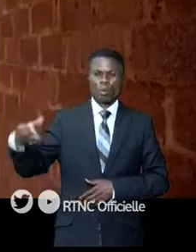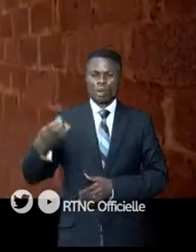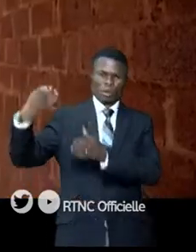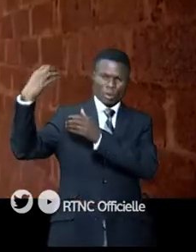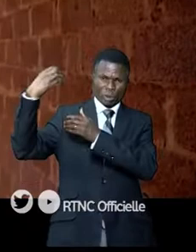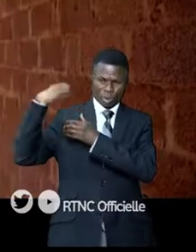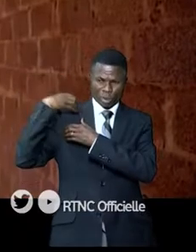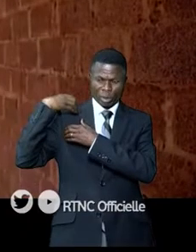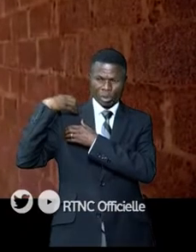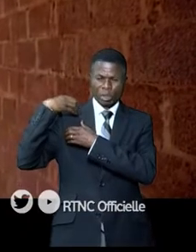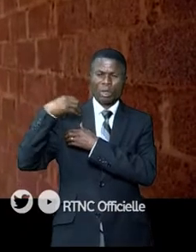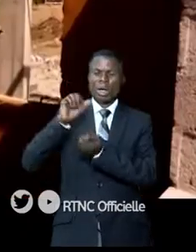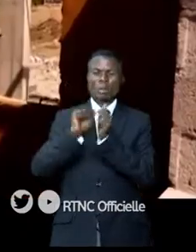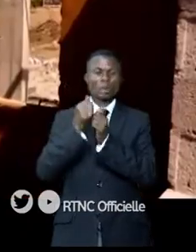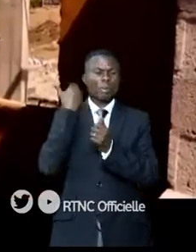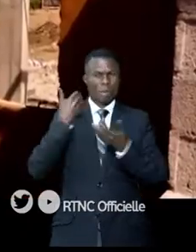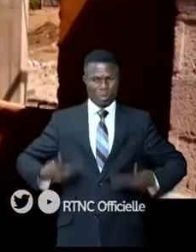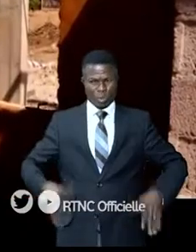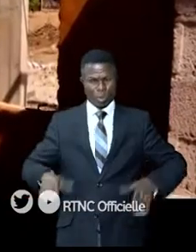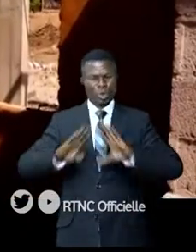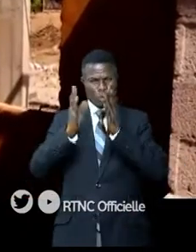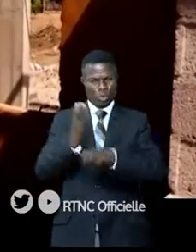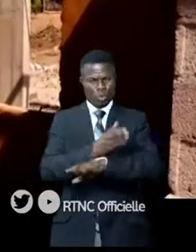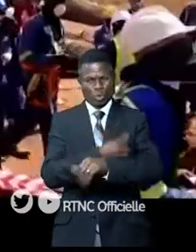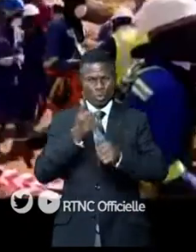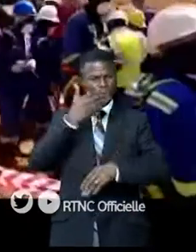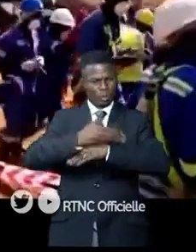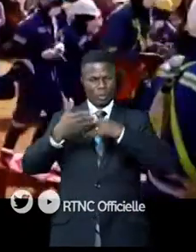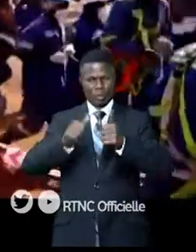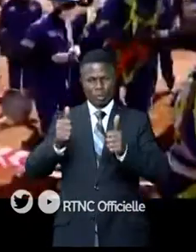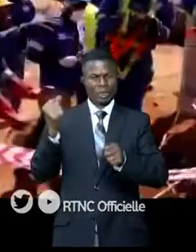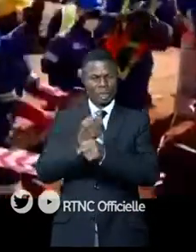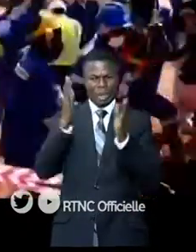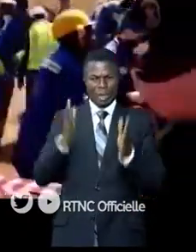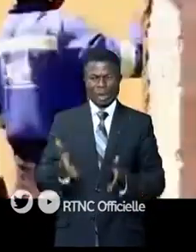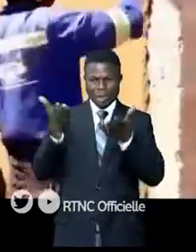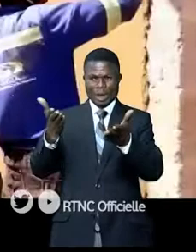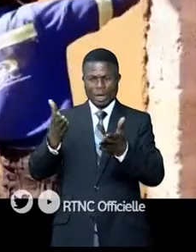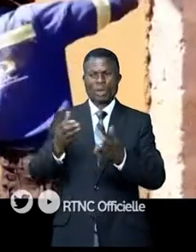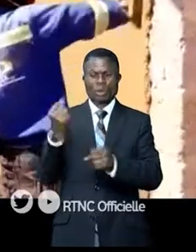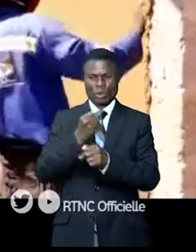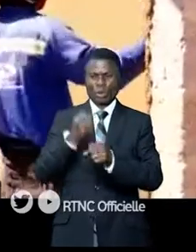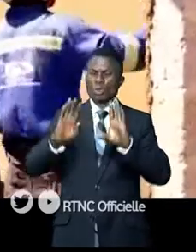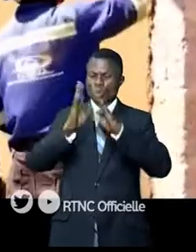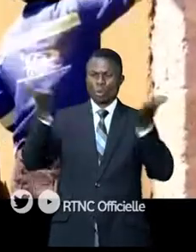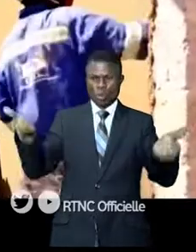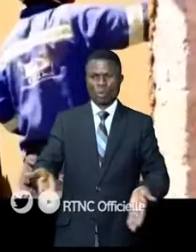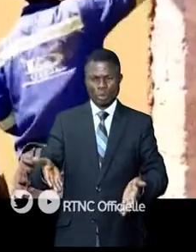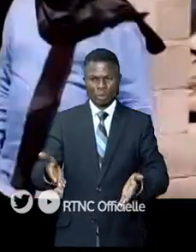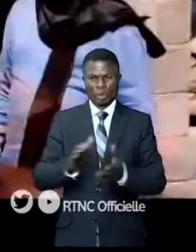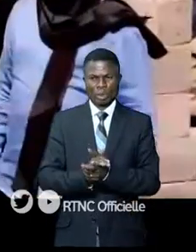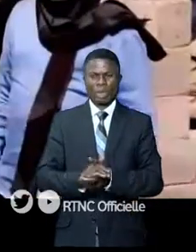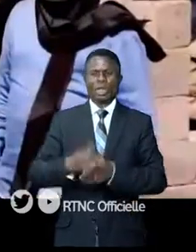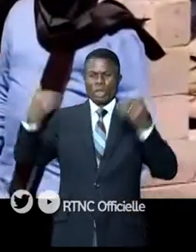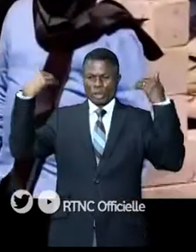charge de diabétiques. Tout s'illustre bien au chantier. Les ouvriers commis à ces travaux sont tous présents.